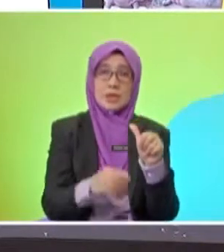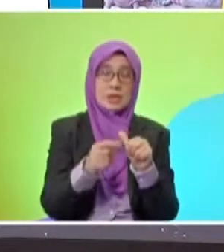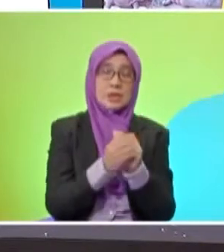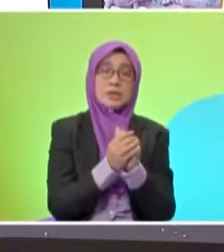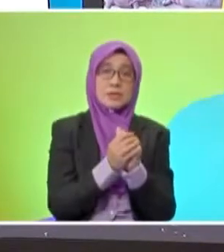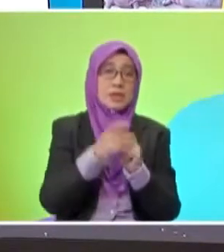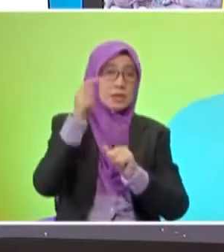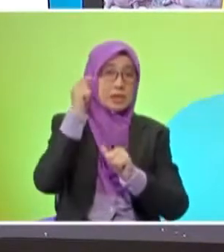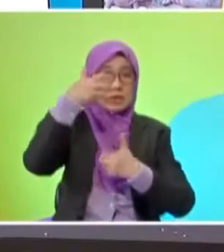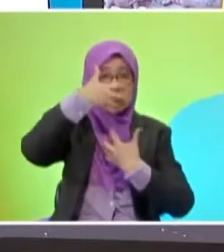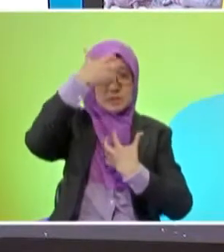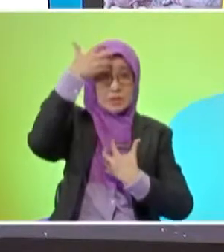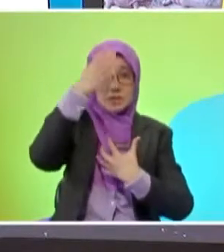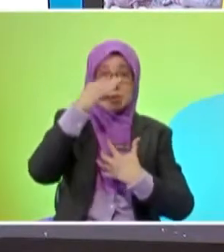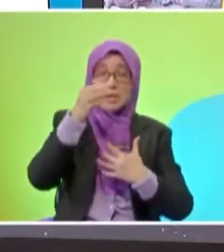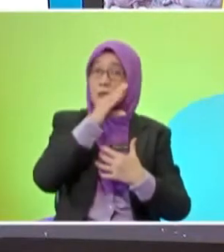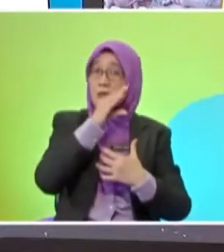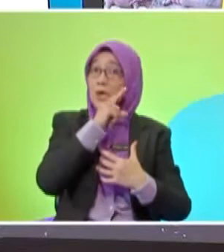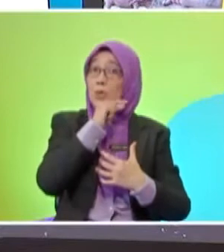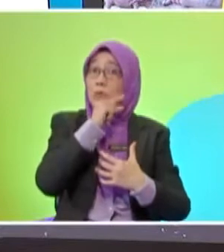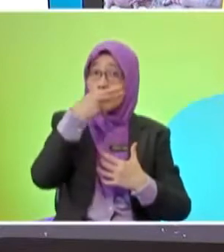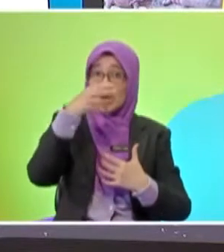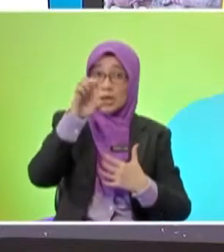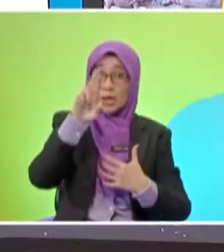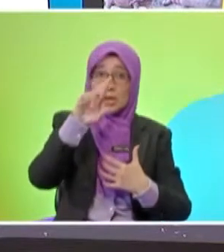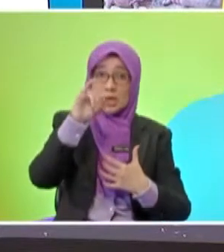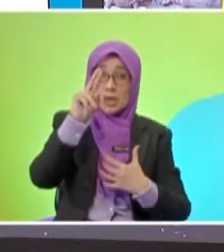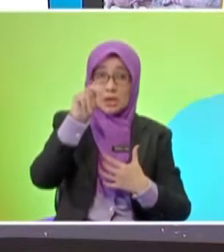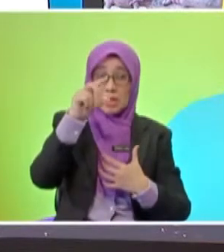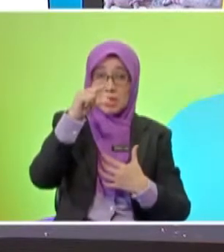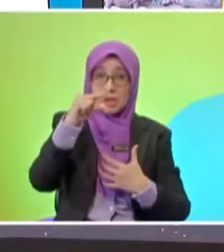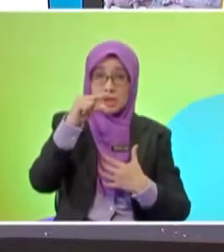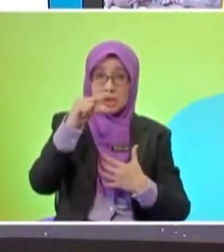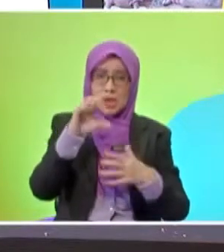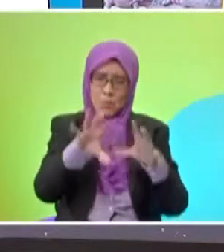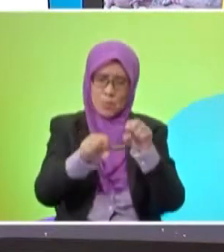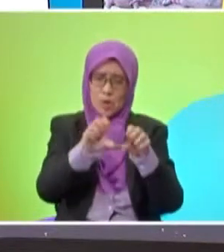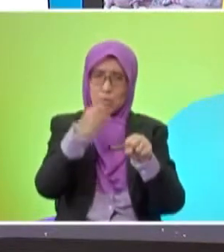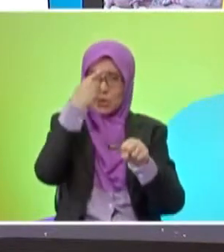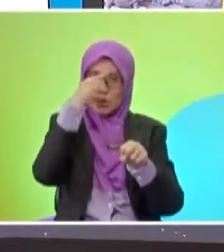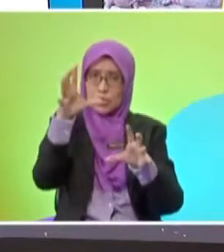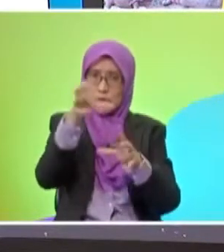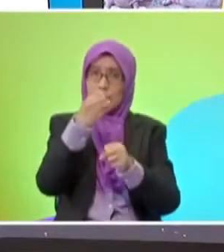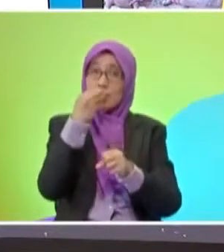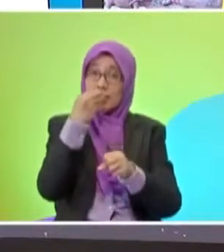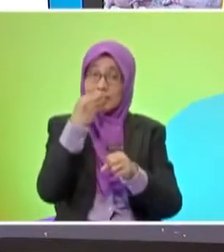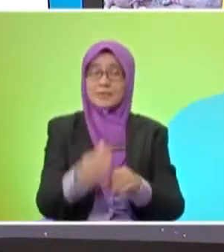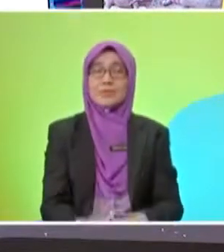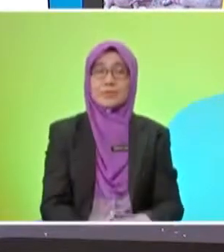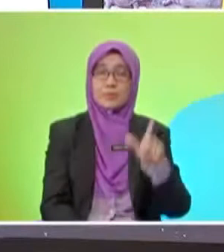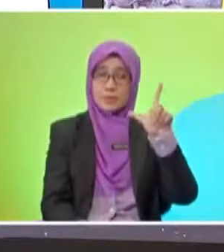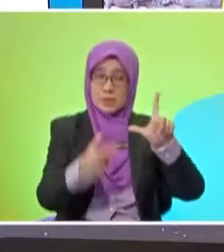hering ah dia akan begado berebut untuk dapatkan Abang Khair yang lain oke yang kedua